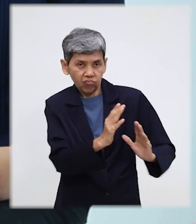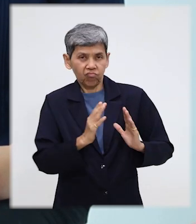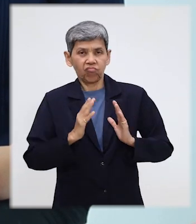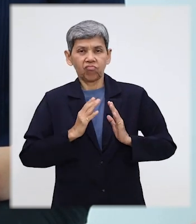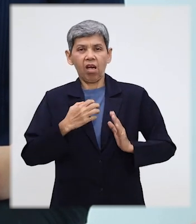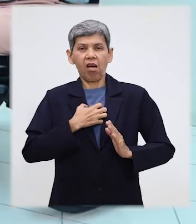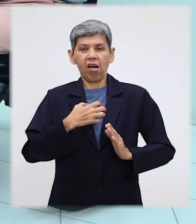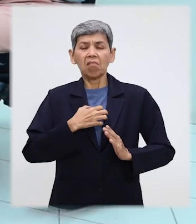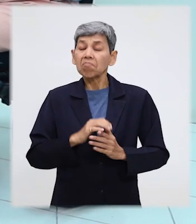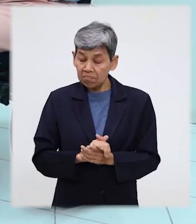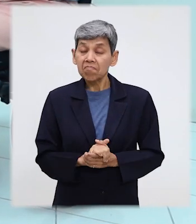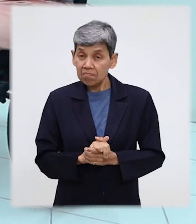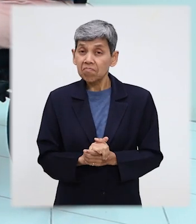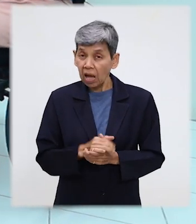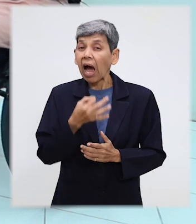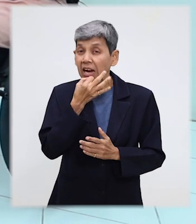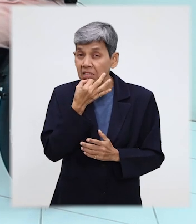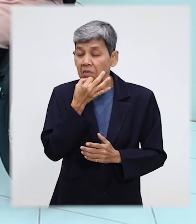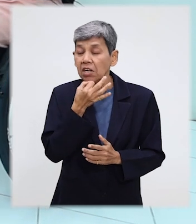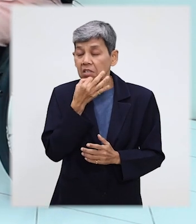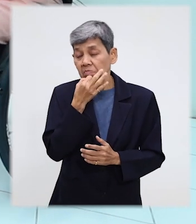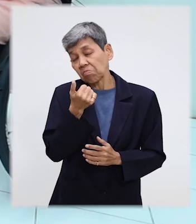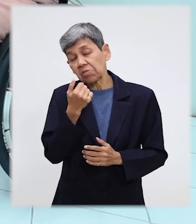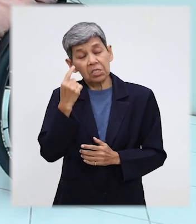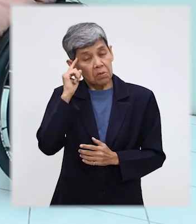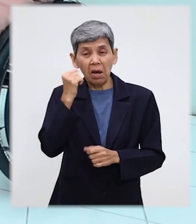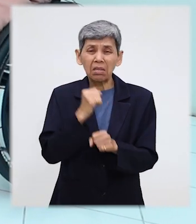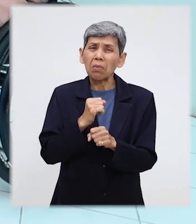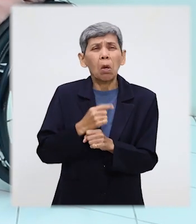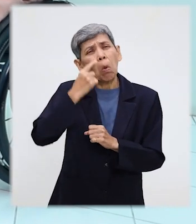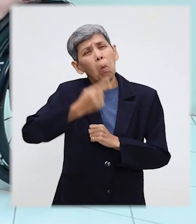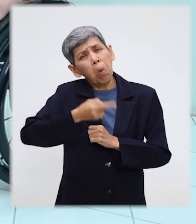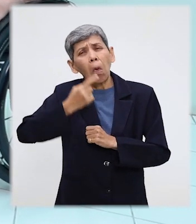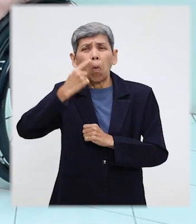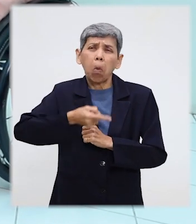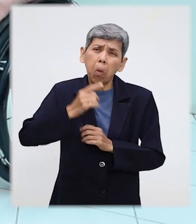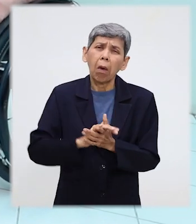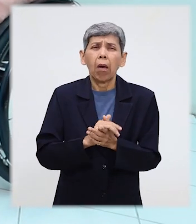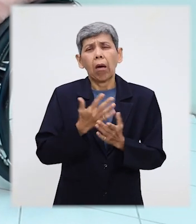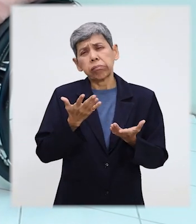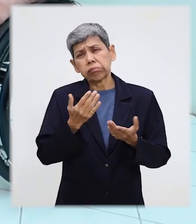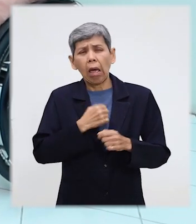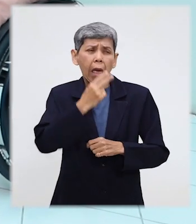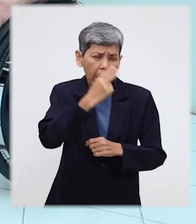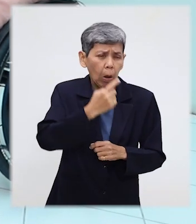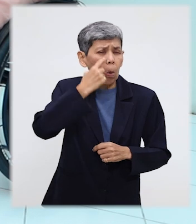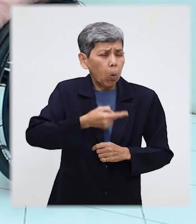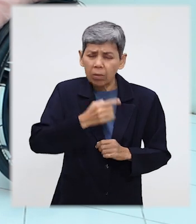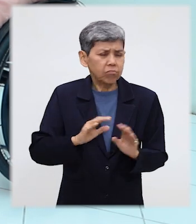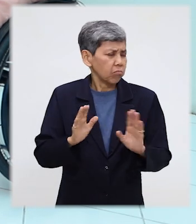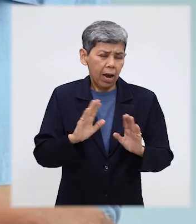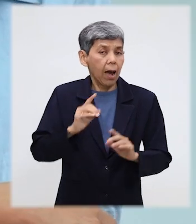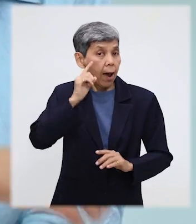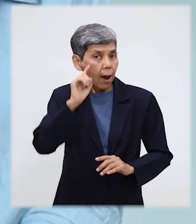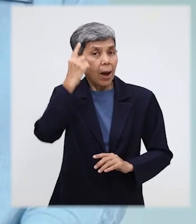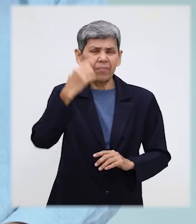ใช่ นี่ก็สามารถสร้างอาชีพที่มันเป็นนวัตกรรมใหม่ๆไม่ใช่แต่แบบเฉพาะเจาะจงในเรื่องของการเห็นอาชีพเดิม ๆใ